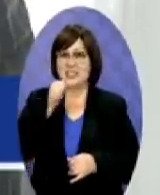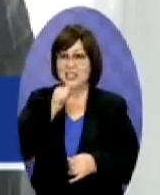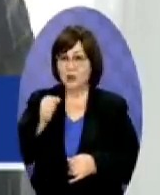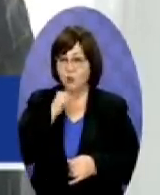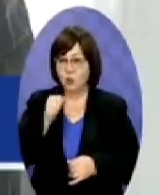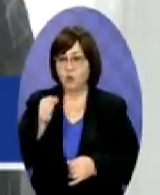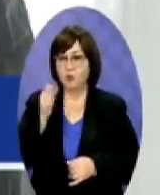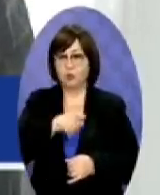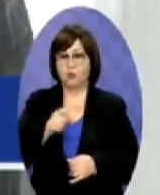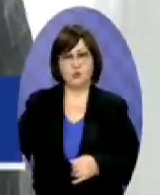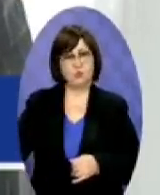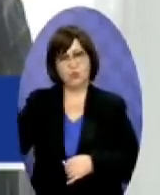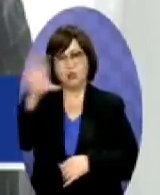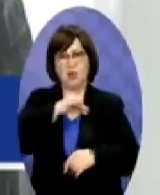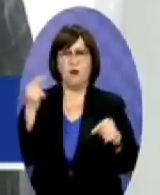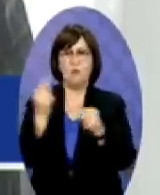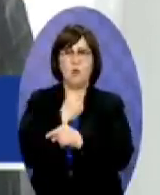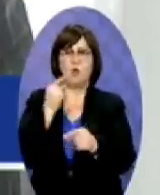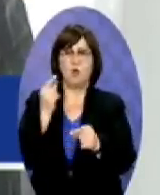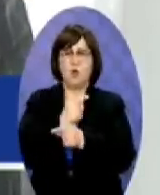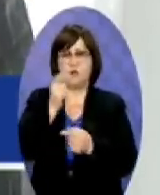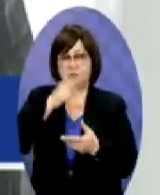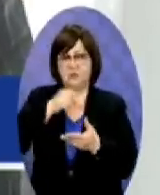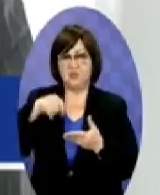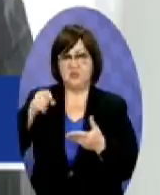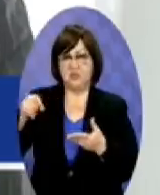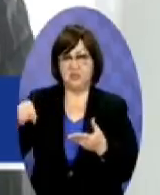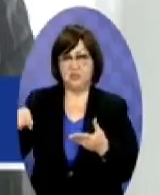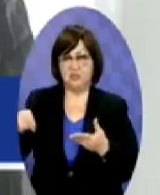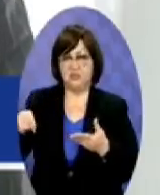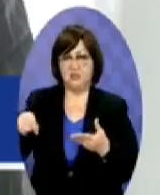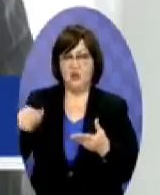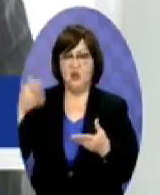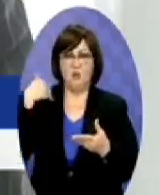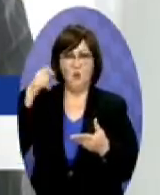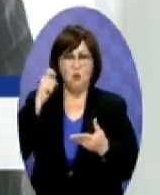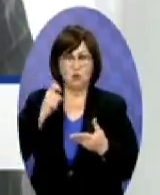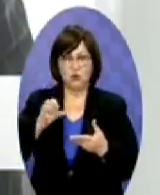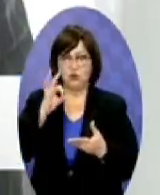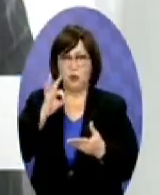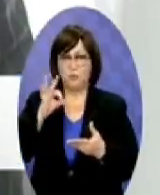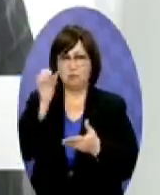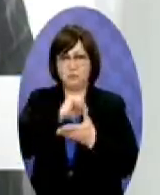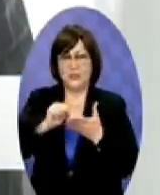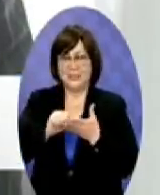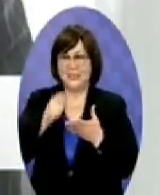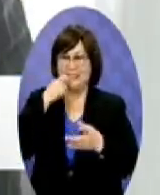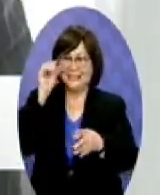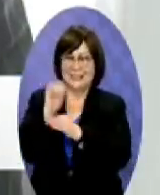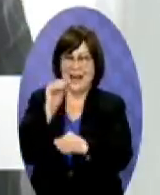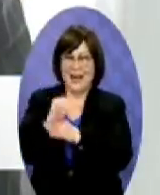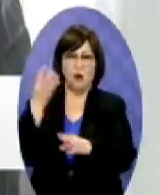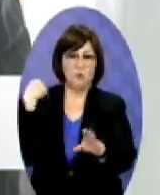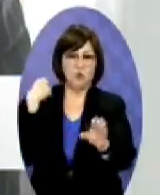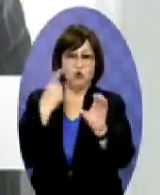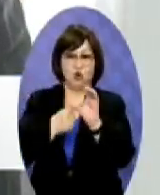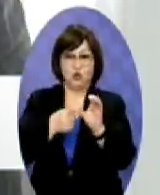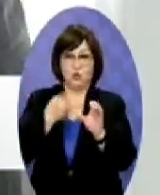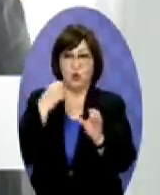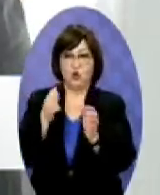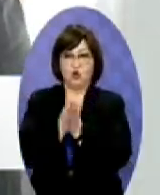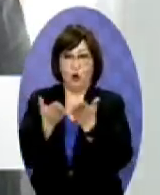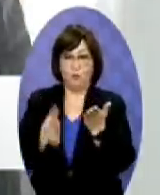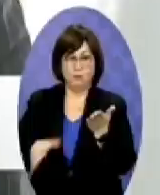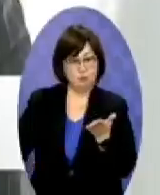тэгэл бүгдээрээ одоо буруу бичдэг. Хуучин бол хүүхдүүдийг одоо зөв бичиж сургахын тулд яг хүүхдээ зэрэг бүх номнууд бол